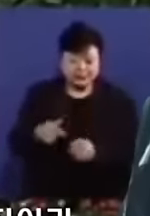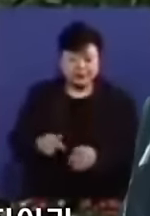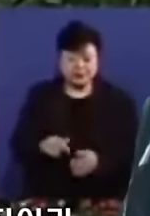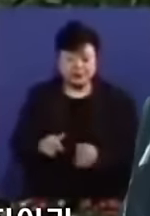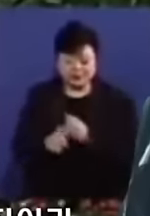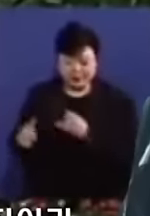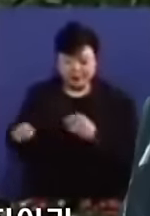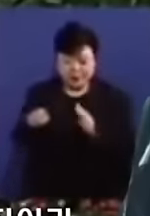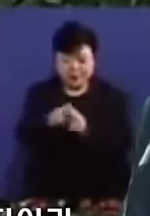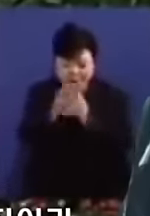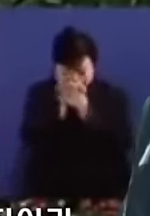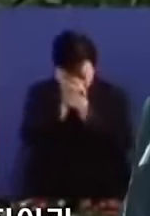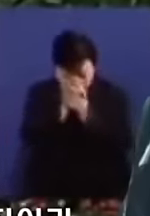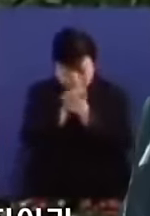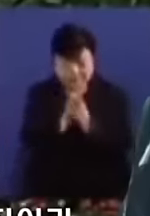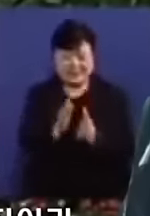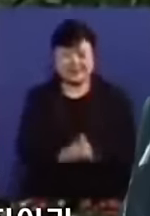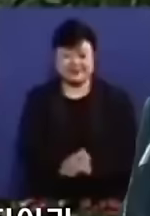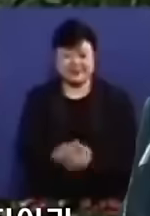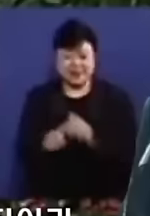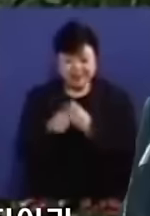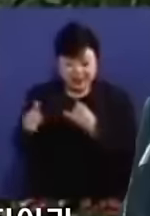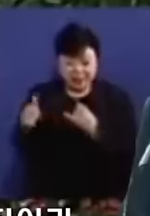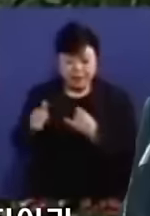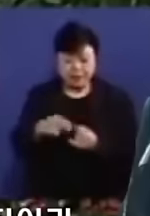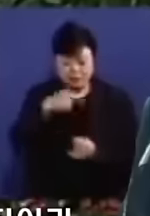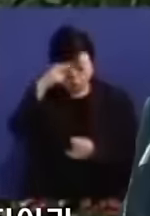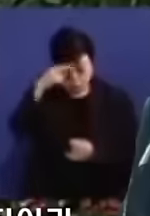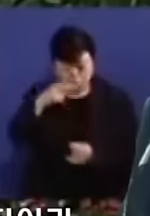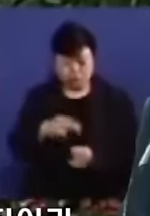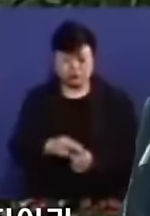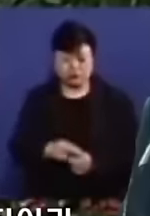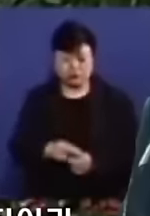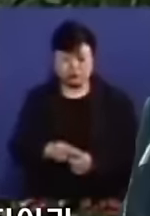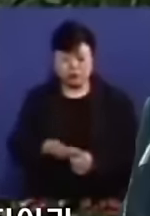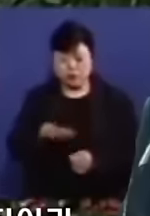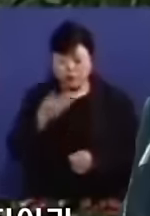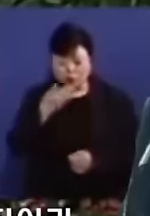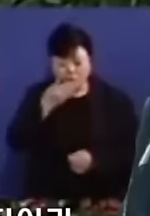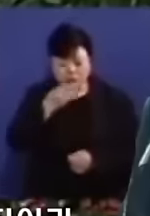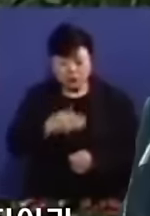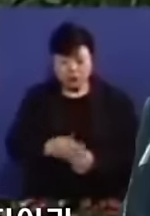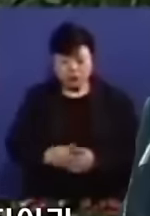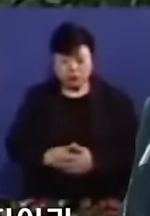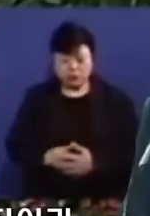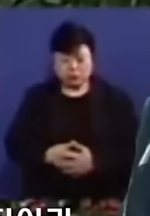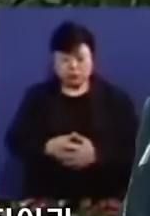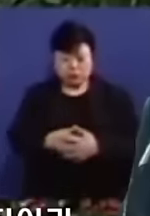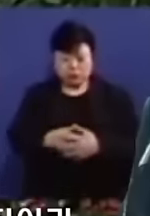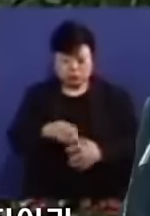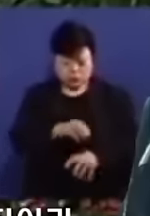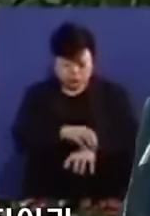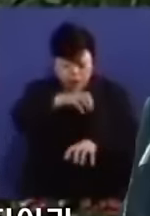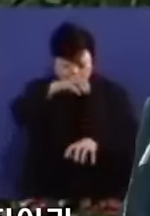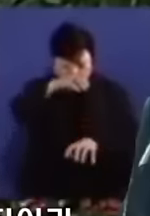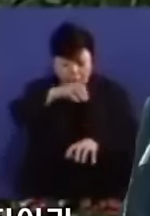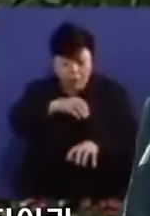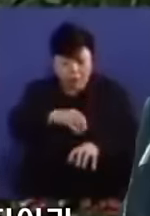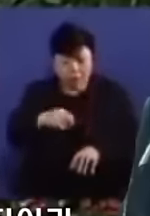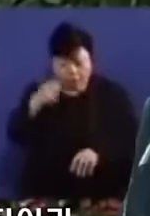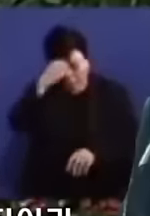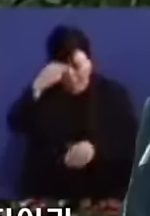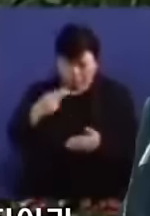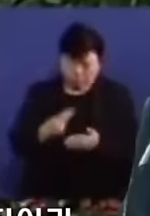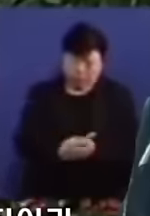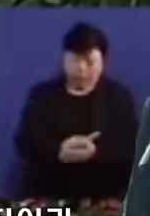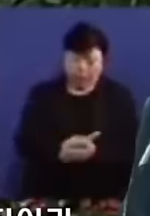위해서 기도를 했었습니다. 그 남편은 술을 안 마셔도 복수가 차고 손발이 부어 올랐고 정신을 잃어 쓰러진 게 한두 번이